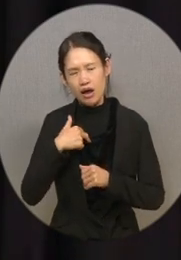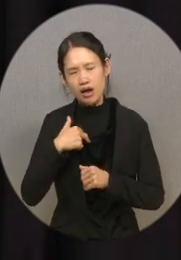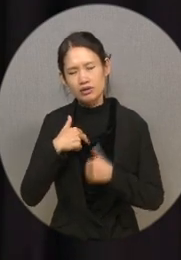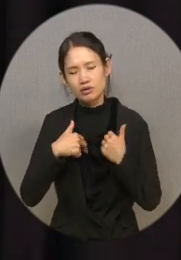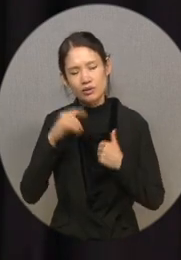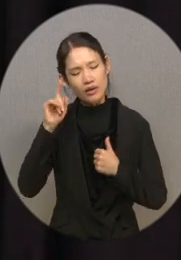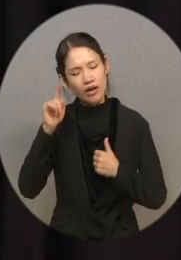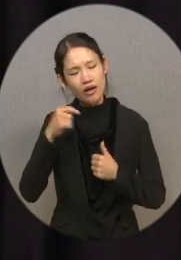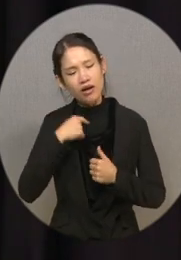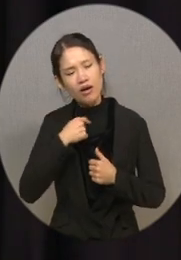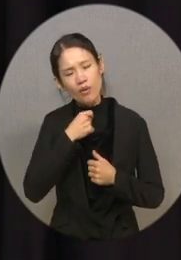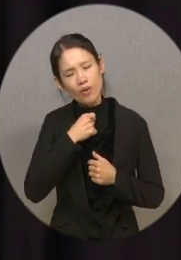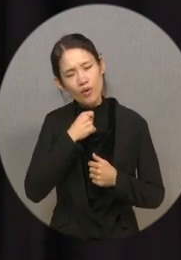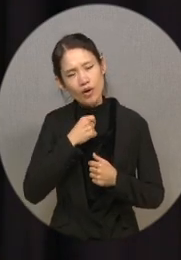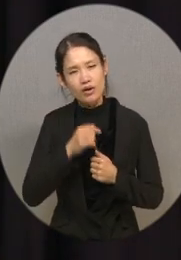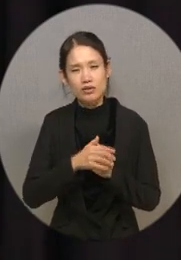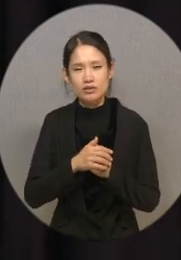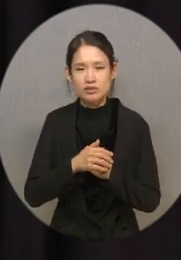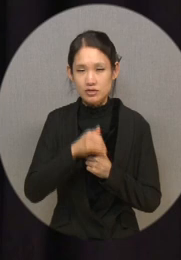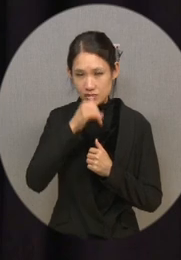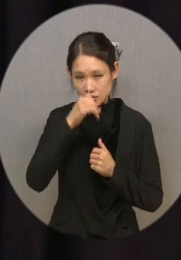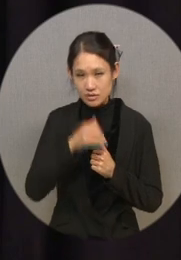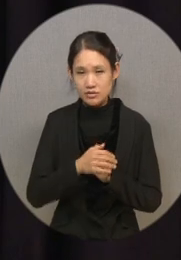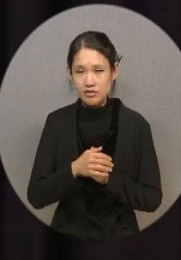내일이 왔으면 좋겠다 이런 국민도 있지만은